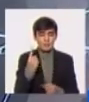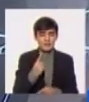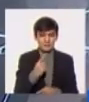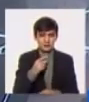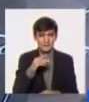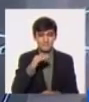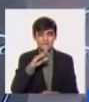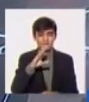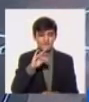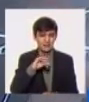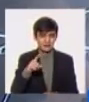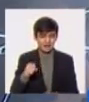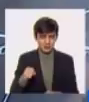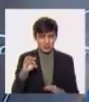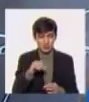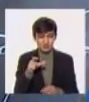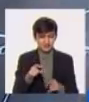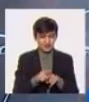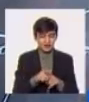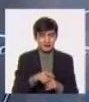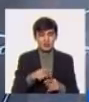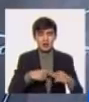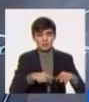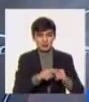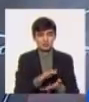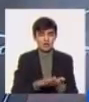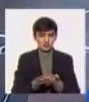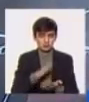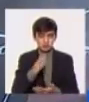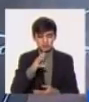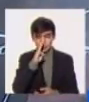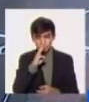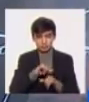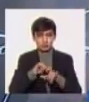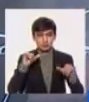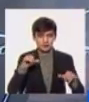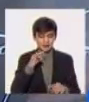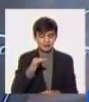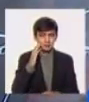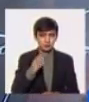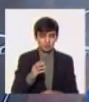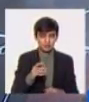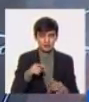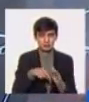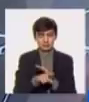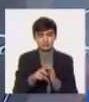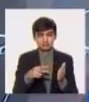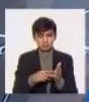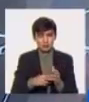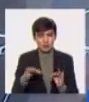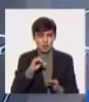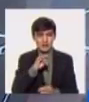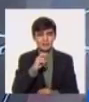система Visa. Ожидается, что компания продолжит увеличивать доходы и будет представлять большую ценность для